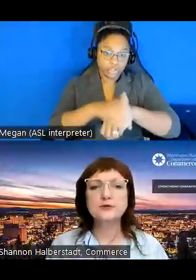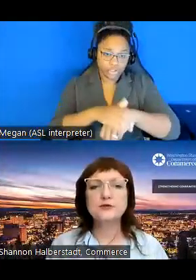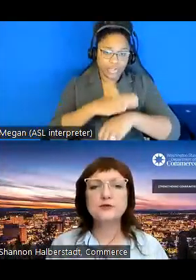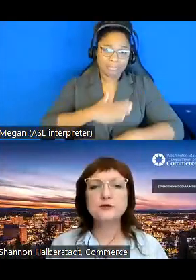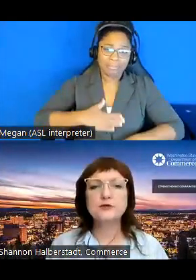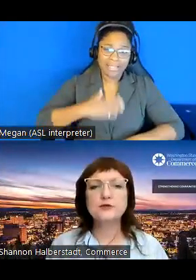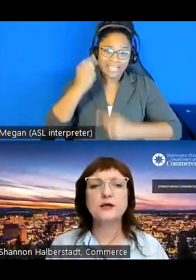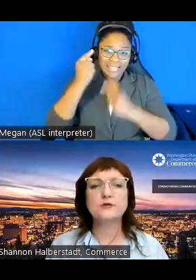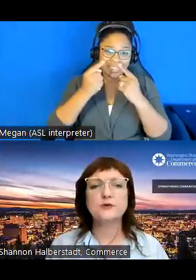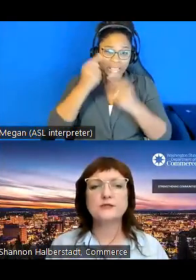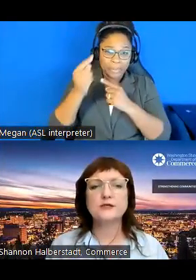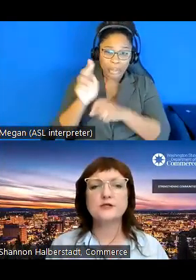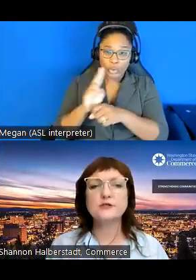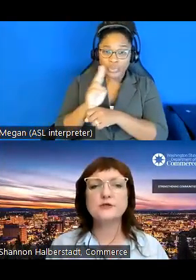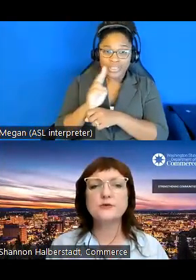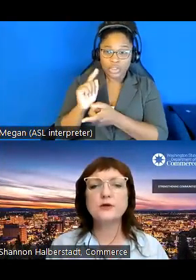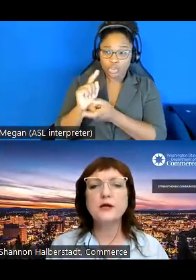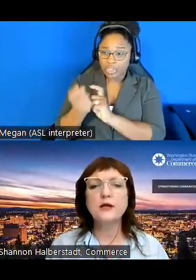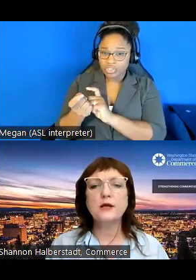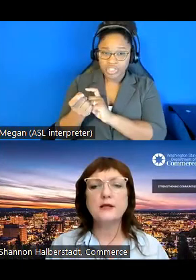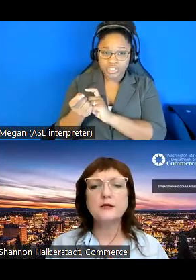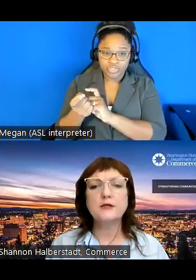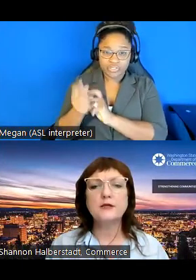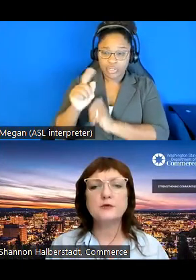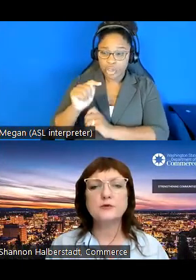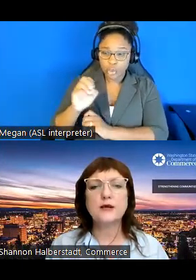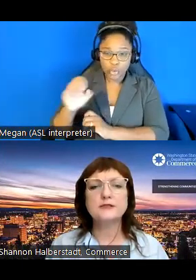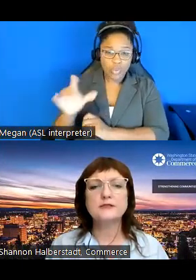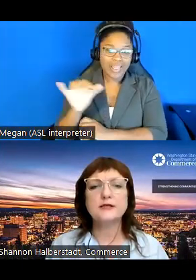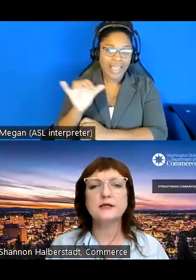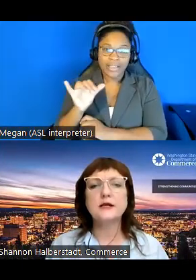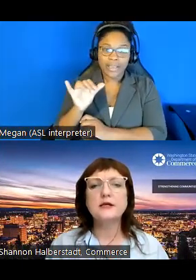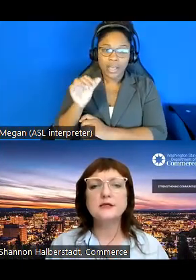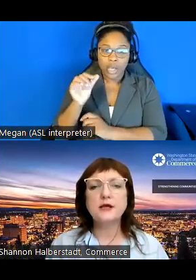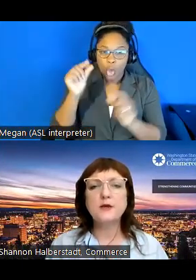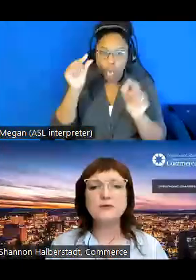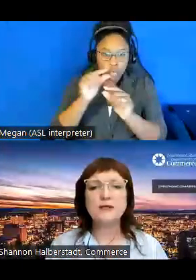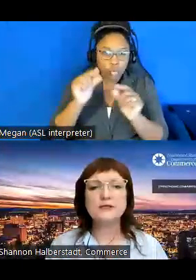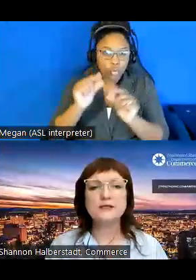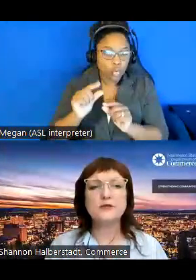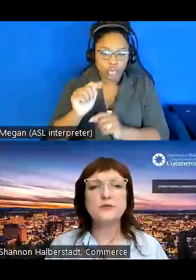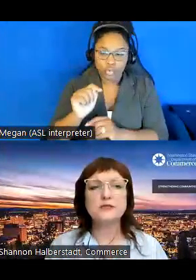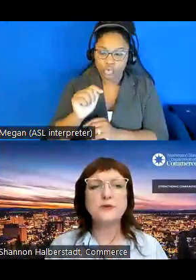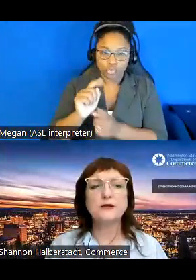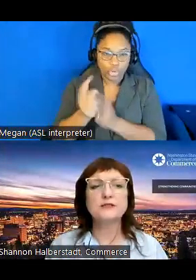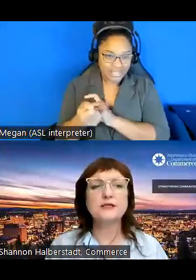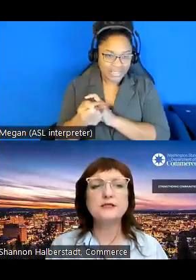신청서 포털에 나오는 모든 답은 영어로 나와야 되거든요.